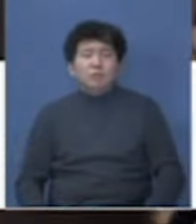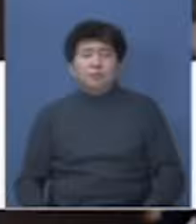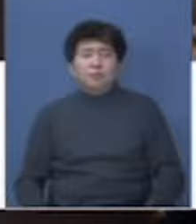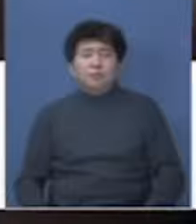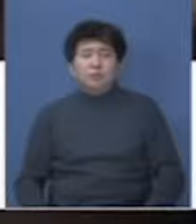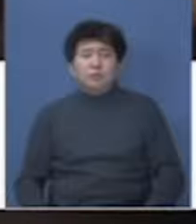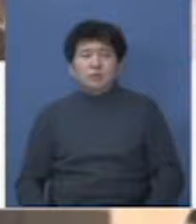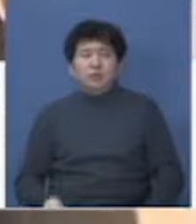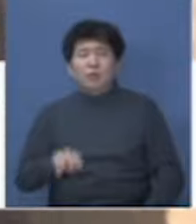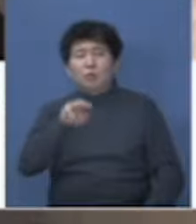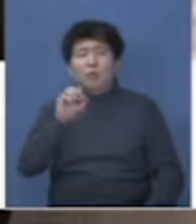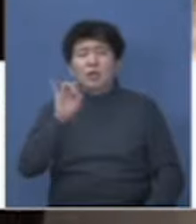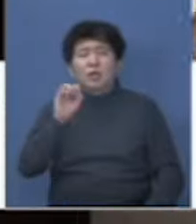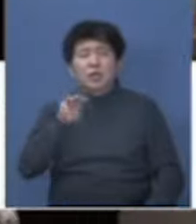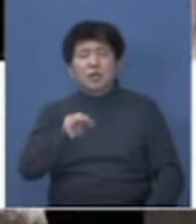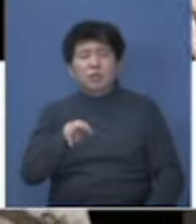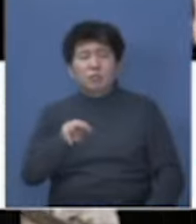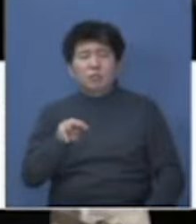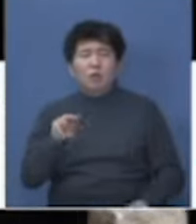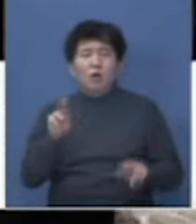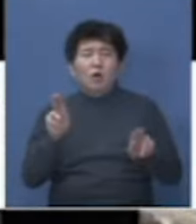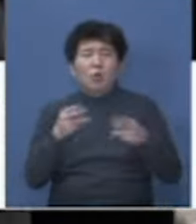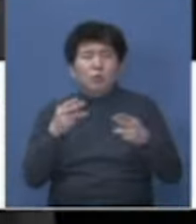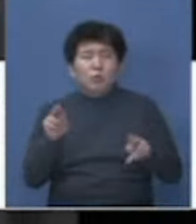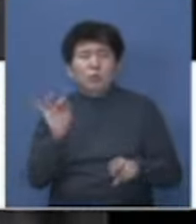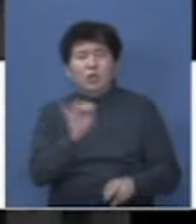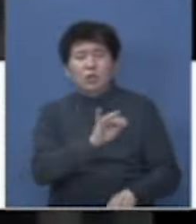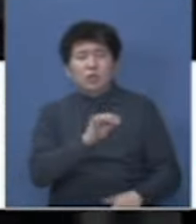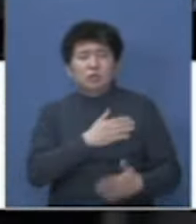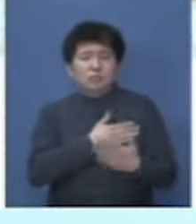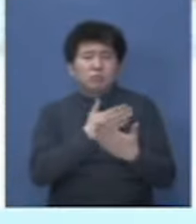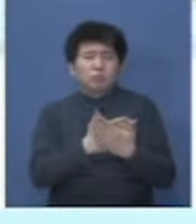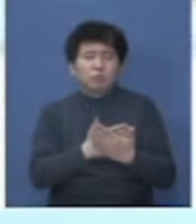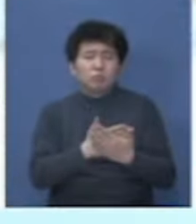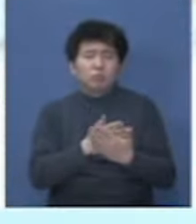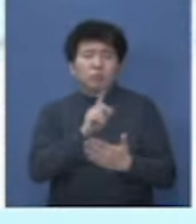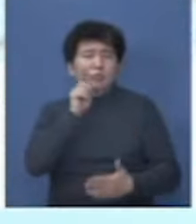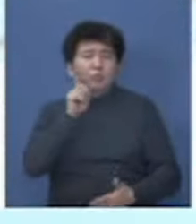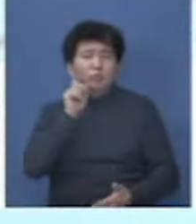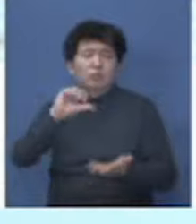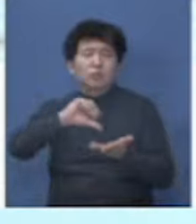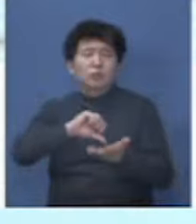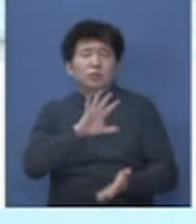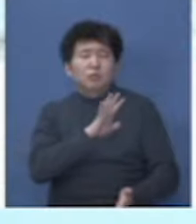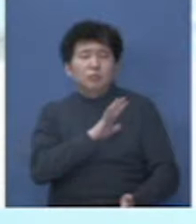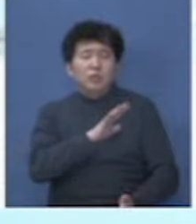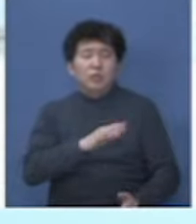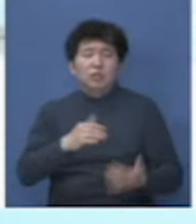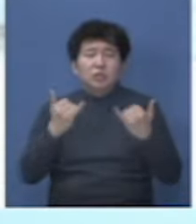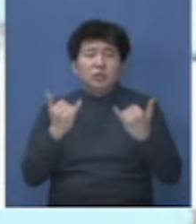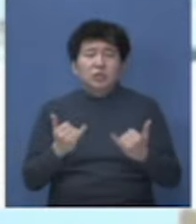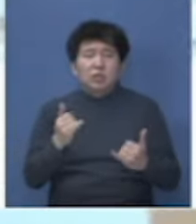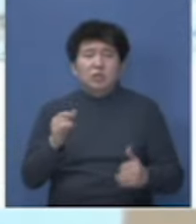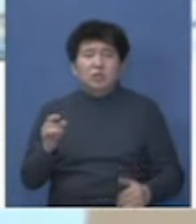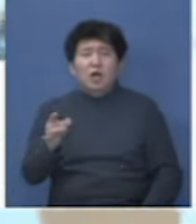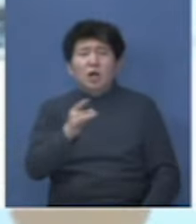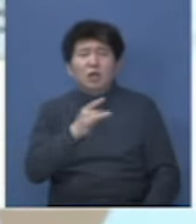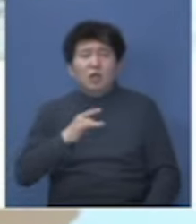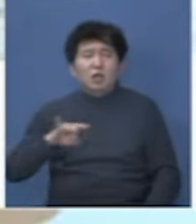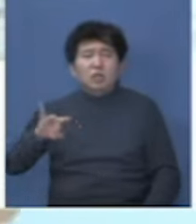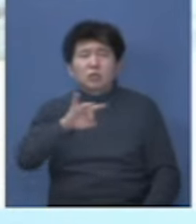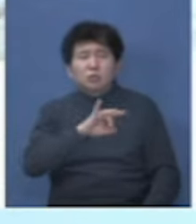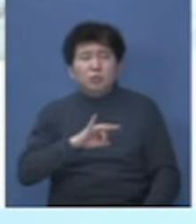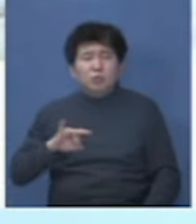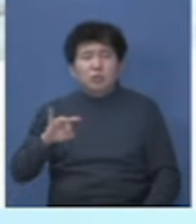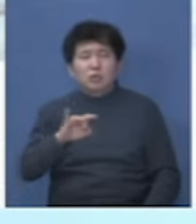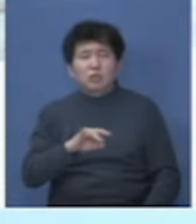офицерлері, мейірім волонтерлік клубы, жастар рухы, жастар қанаты еріктілері қатысты. Өздеріңізге белгілі, қазіргі уақытта республикамызда